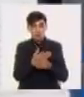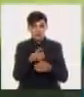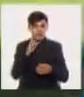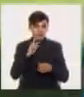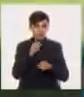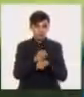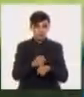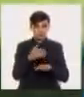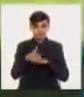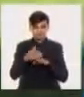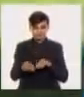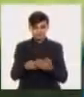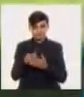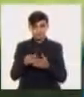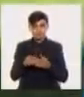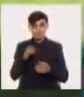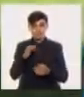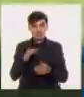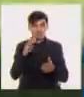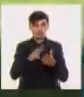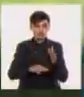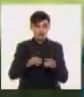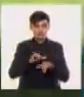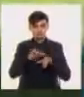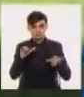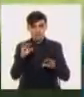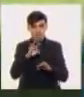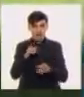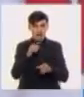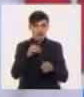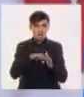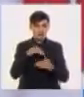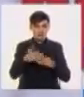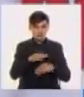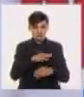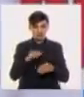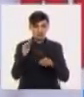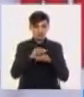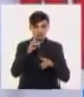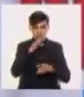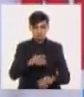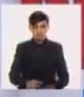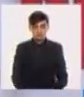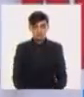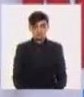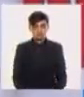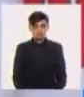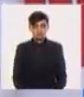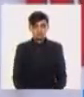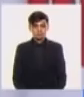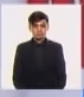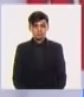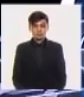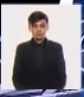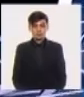и пообещали, что за просрочку не будут начисляться проценты. Эльмира Ержанова, Жомарт Кудайбергенов, Информбюро, Актюбинская